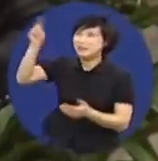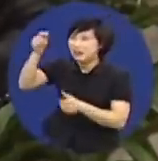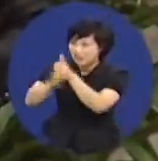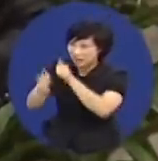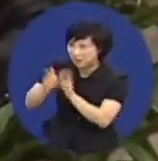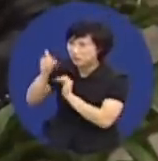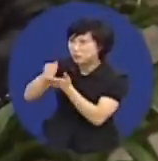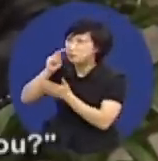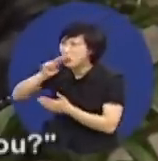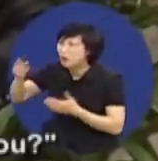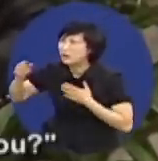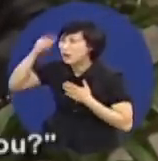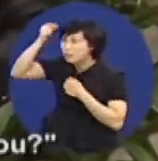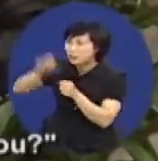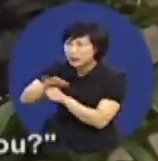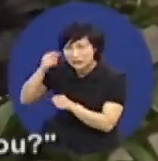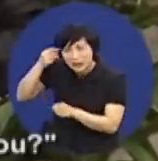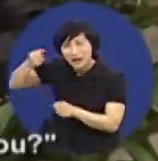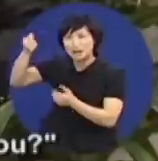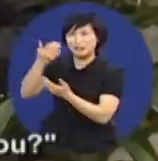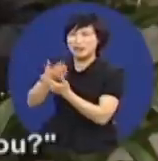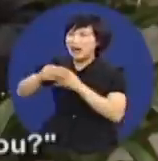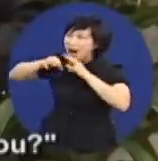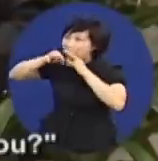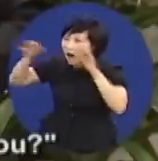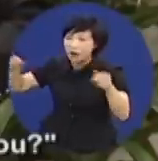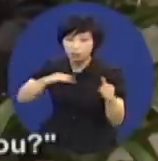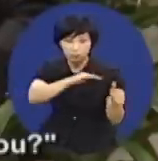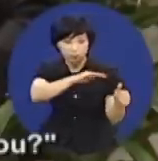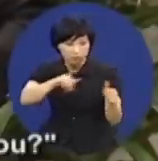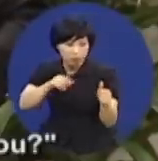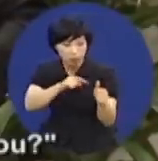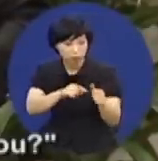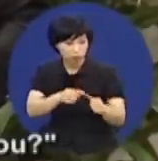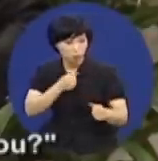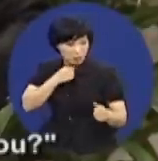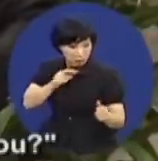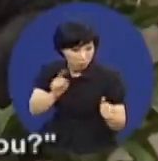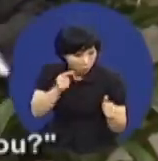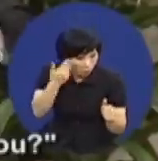始めました。あの人を呼んできなさい。